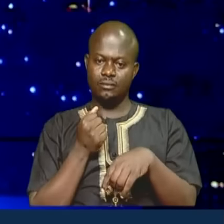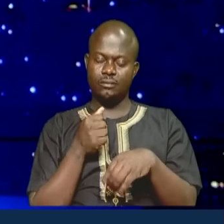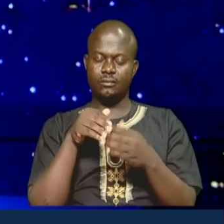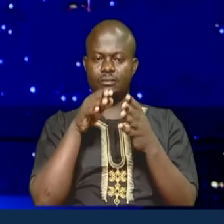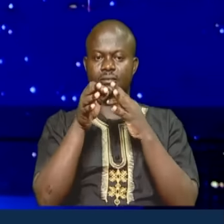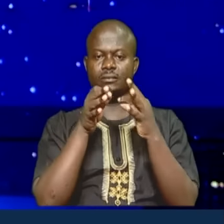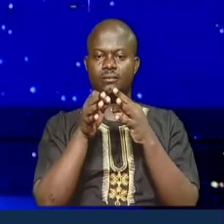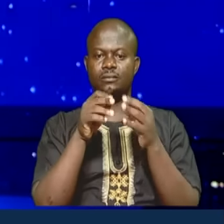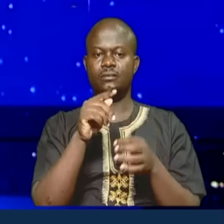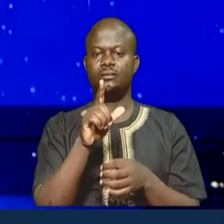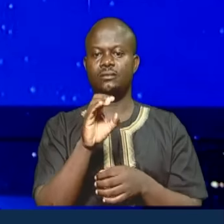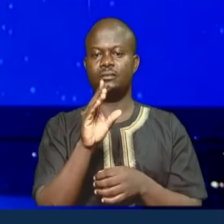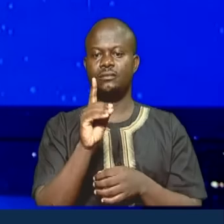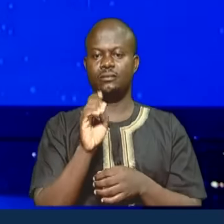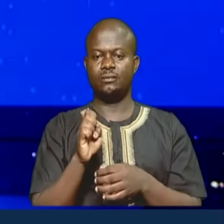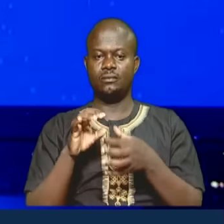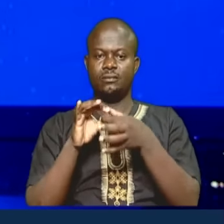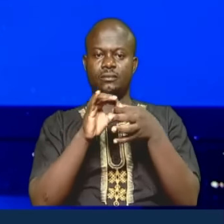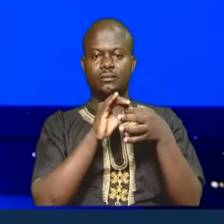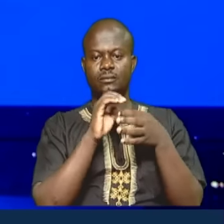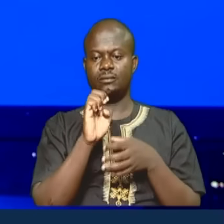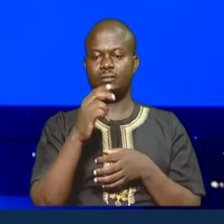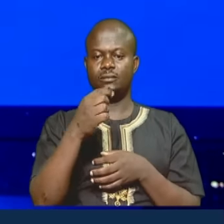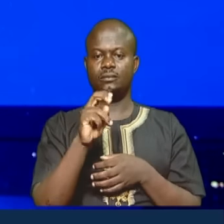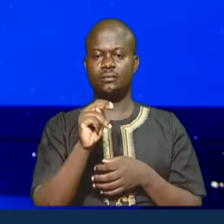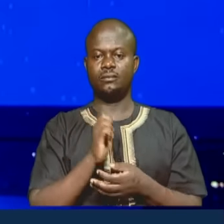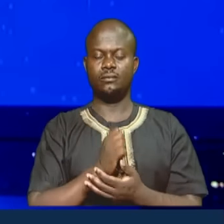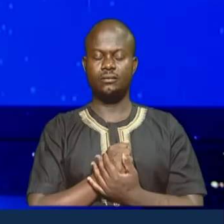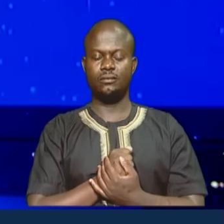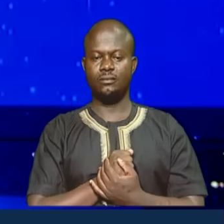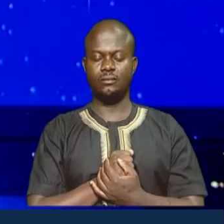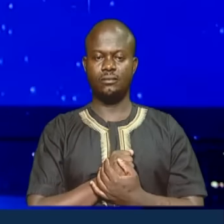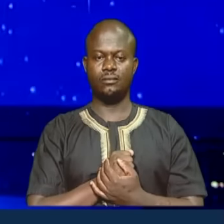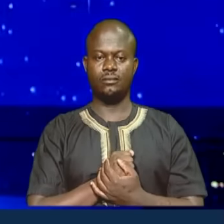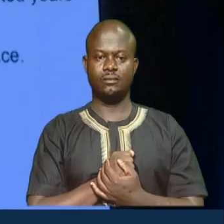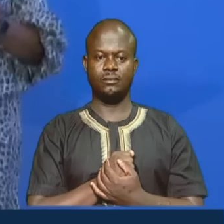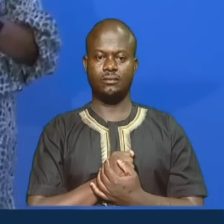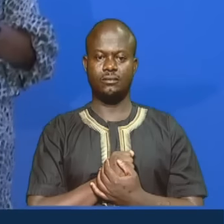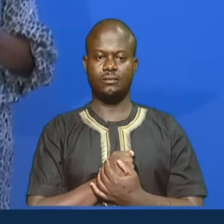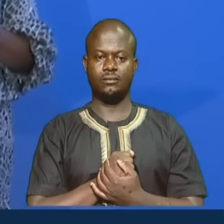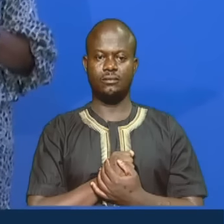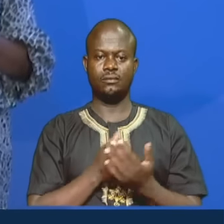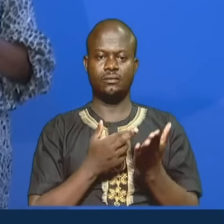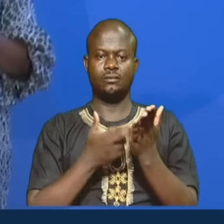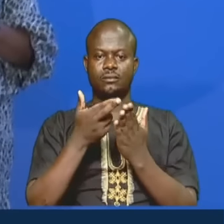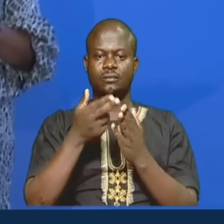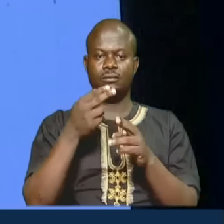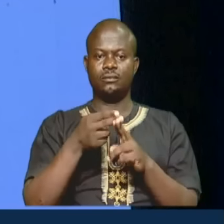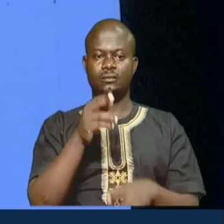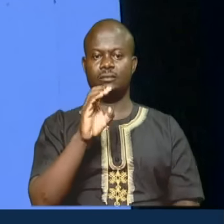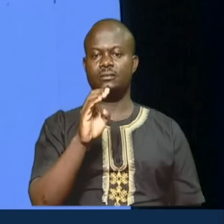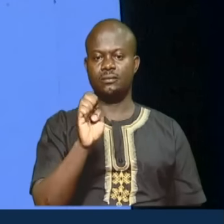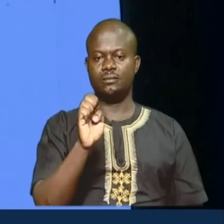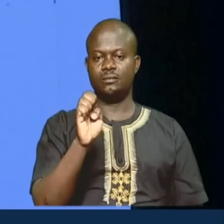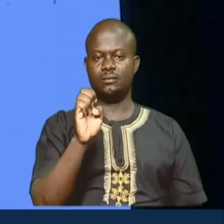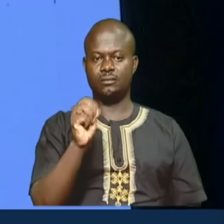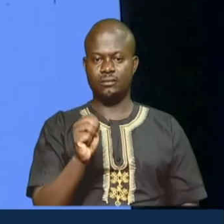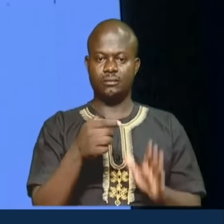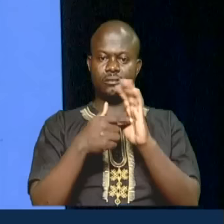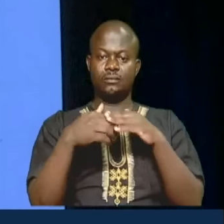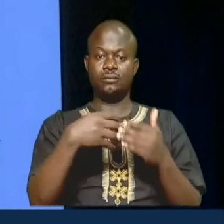yateguwe na Placide Ngirinshuti afatanije na Eugene Ndayisaba. Iyi raporo izwi nka CEM igaragaza ko ubukungu